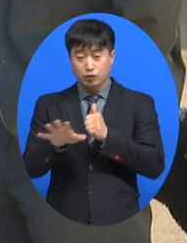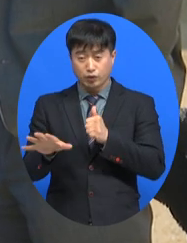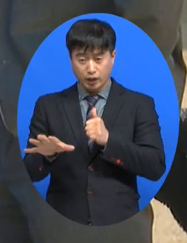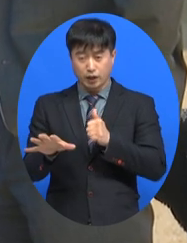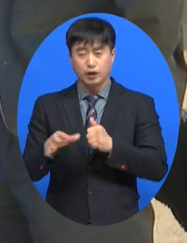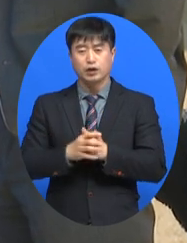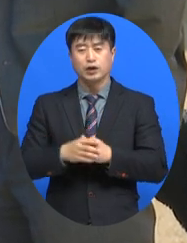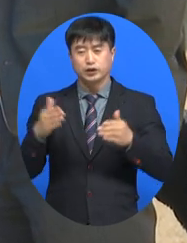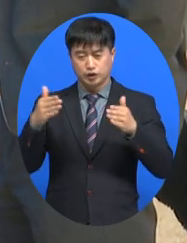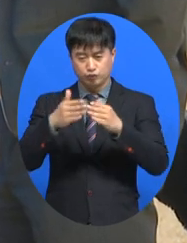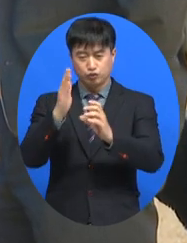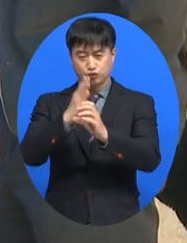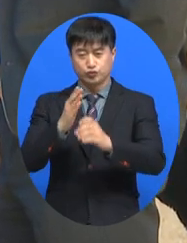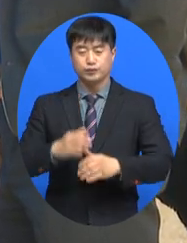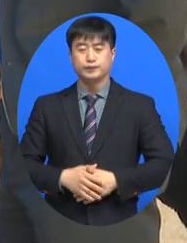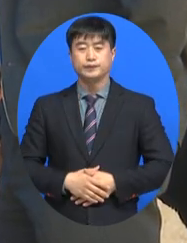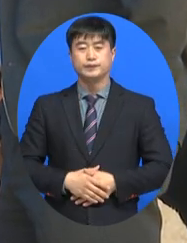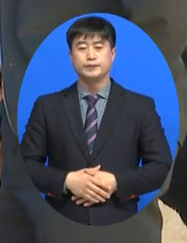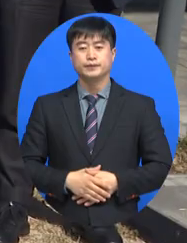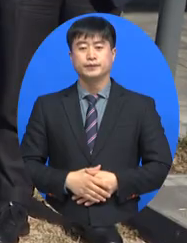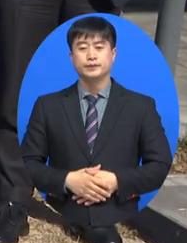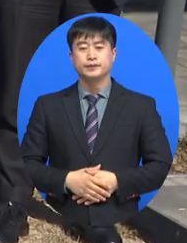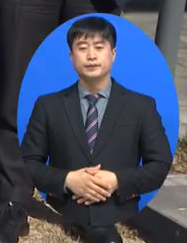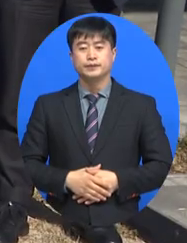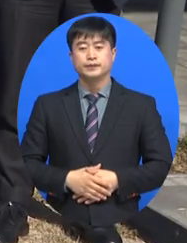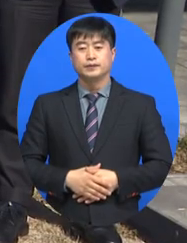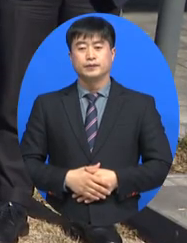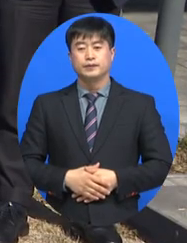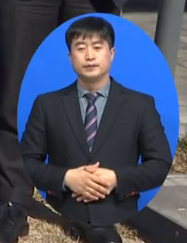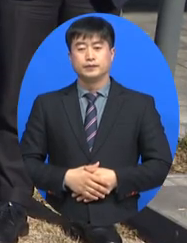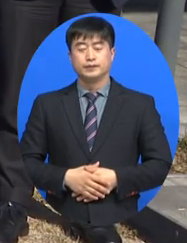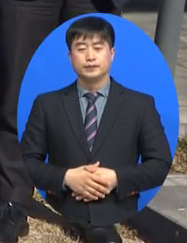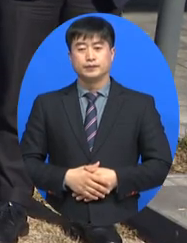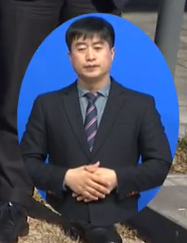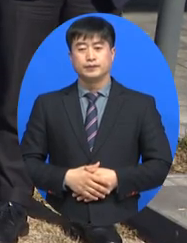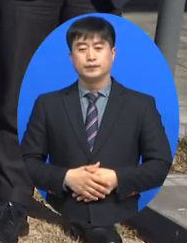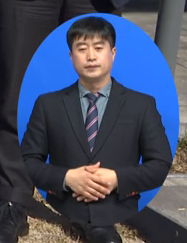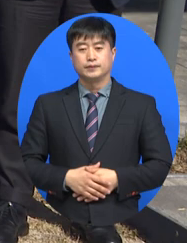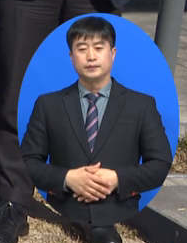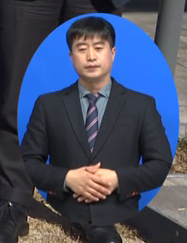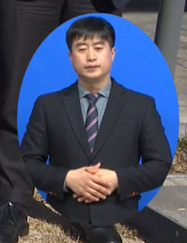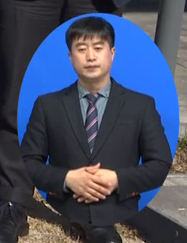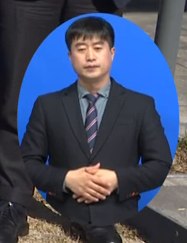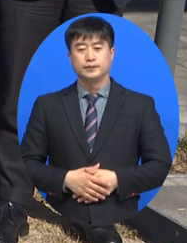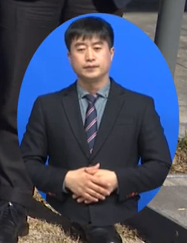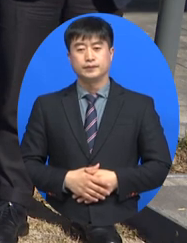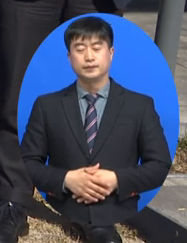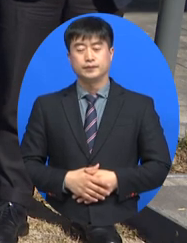얼마만큼 미칠지 주목되고 있습니다. 경기지TV 최지연입니다.